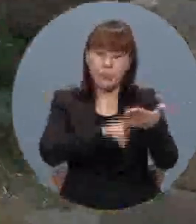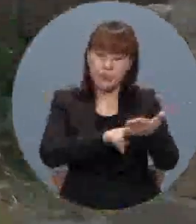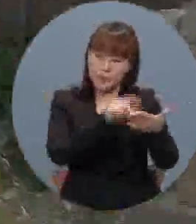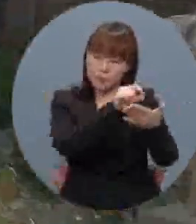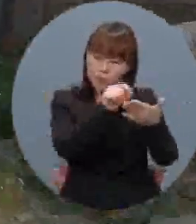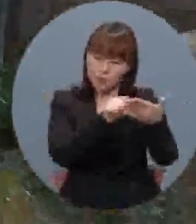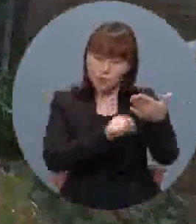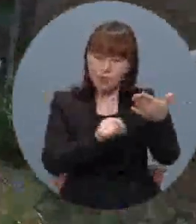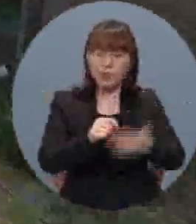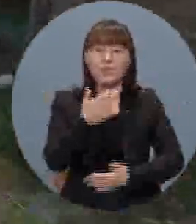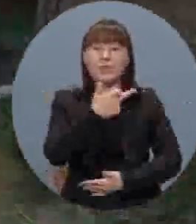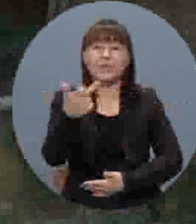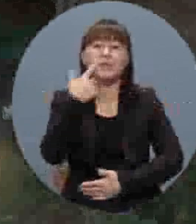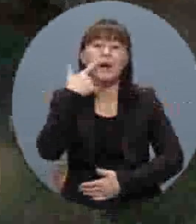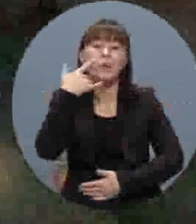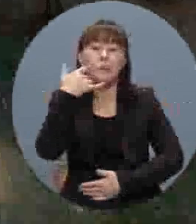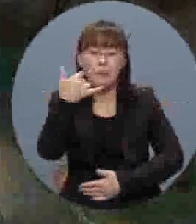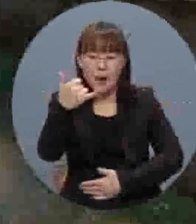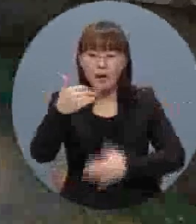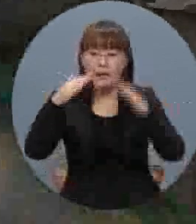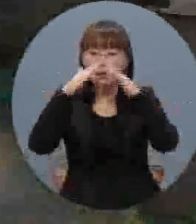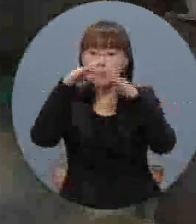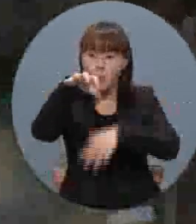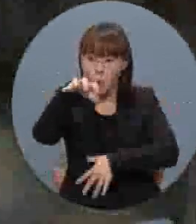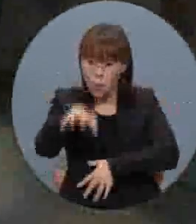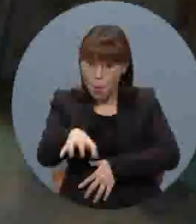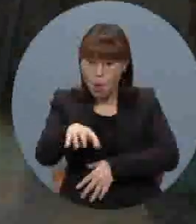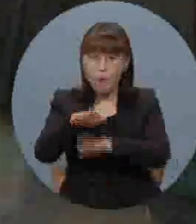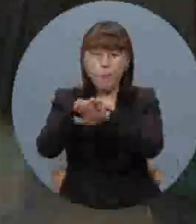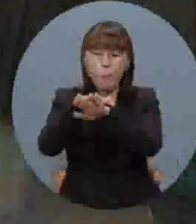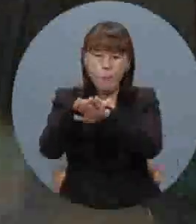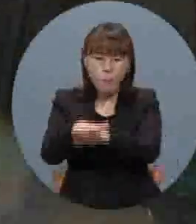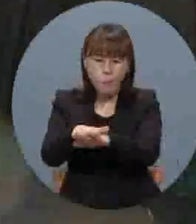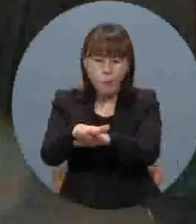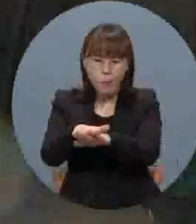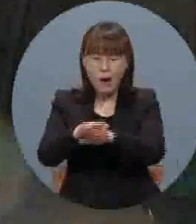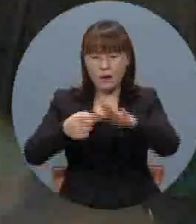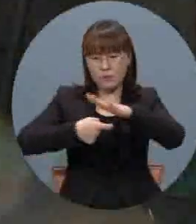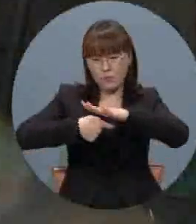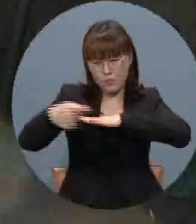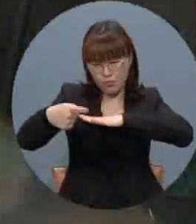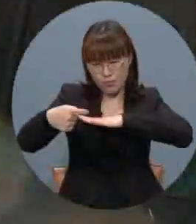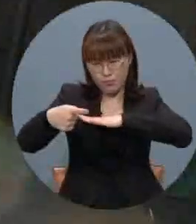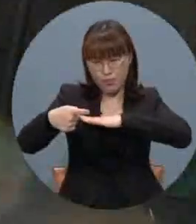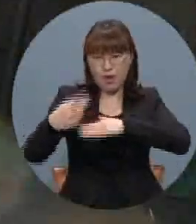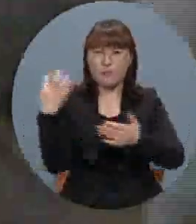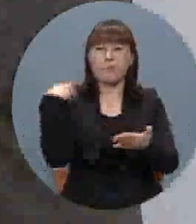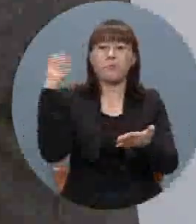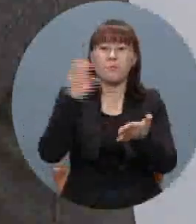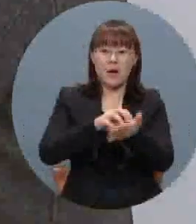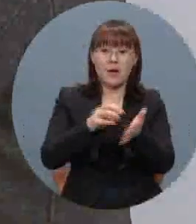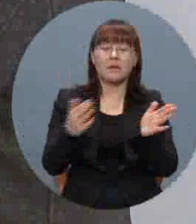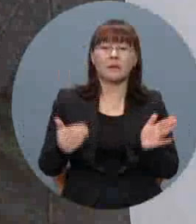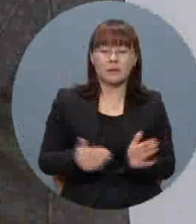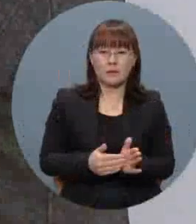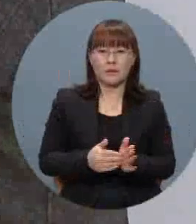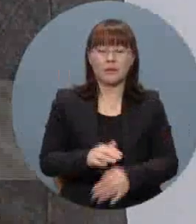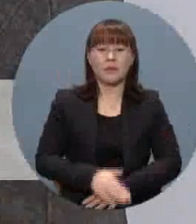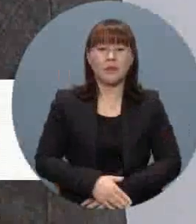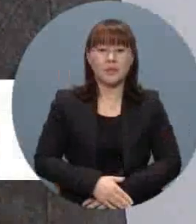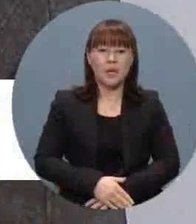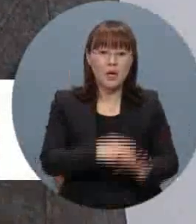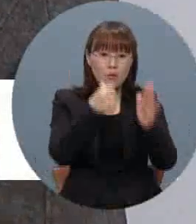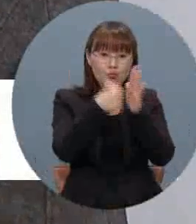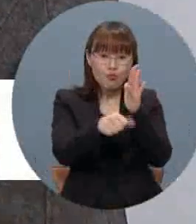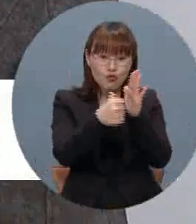시인의 큰아버지인 이일우의 고택인 이곳에서 보관돼 있다가 도난된 유품이었습니다. 일부